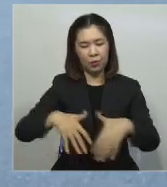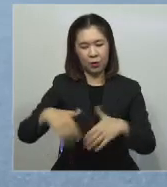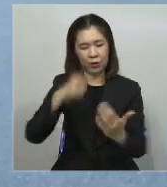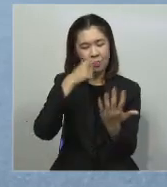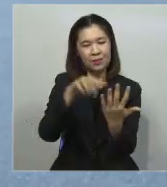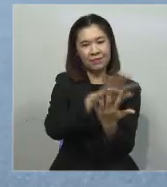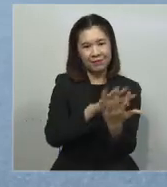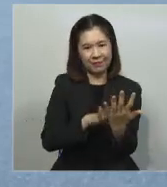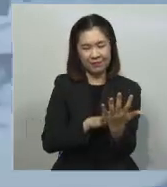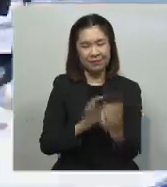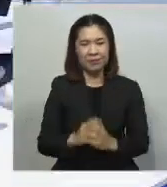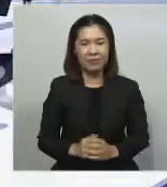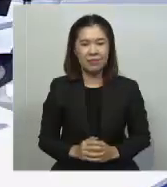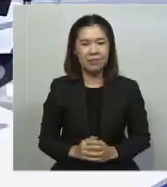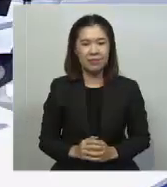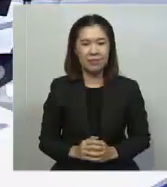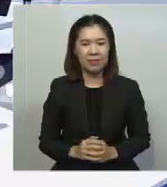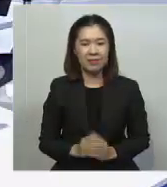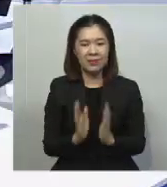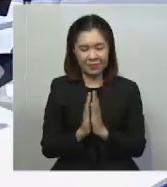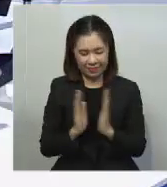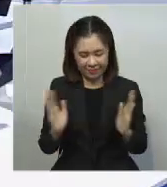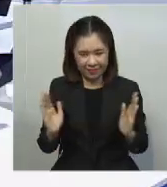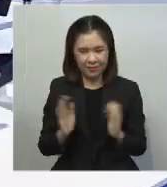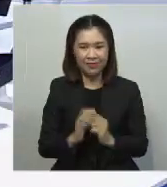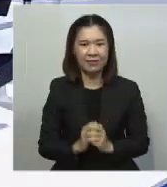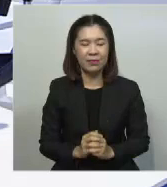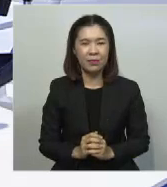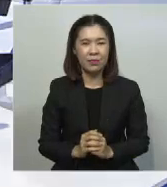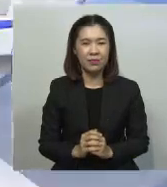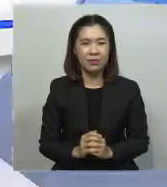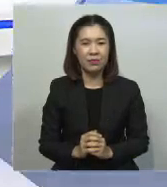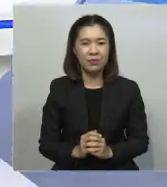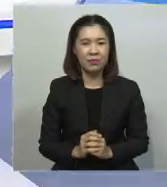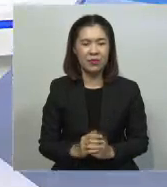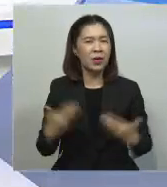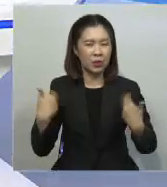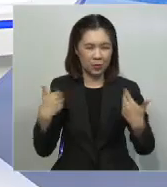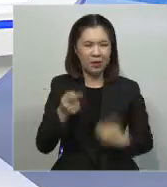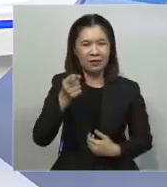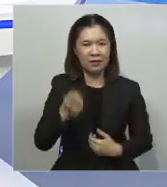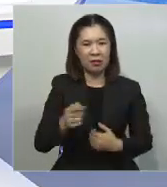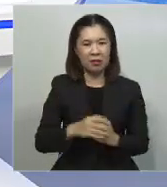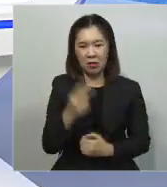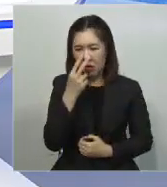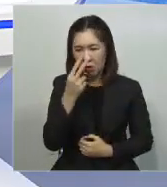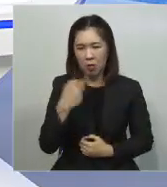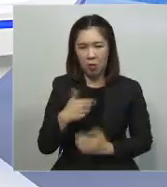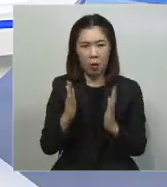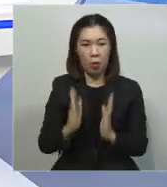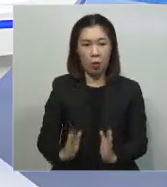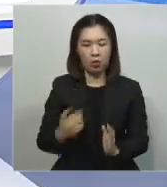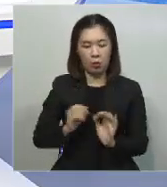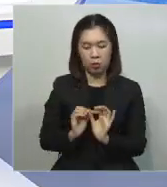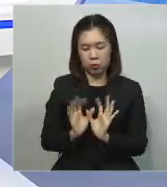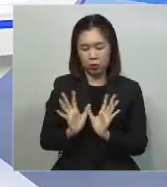ศค่ะคุณกรองแก้วคุณประวีณาคะ ขอบคุณค่ะคุณโสรดานะคะโอ้โหเรียกว่าคึกคักจริงๆเห็นปริมาณสื่อมวลชน